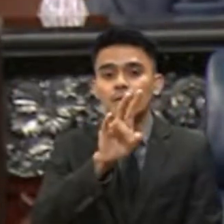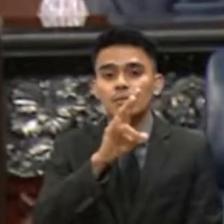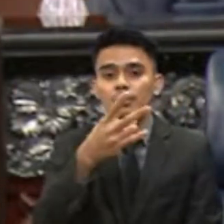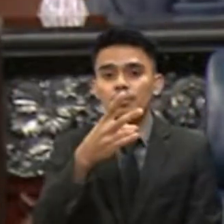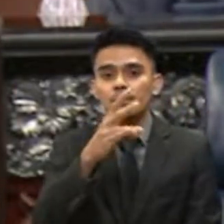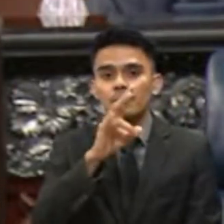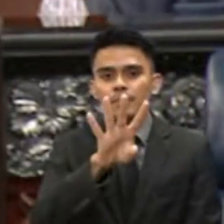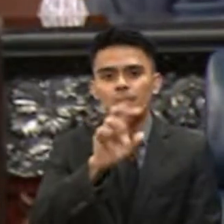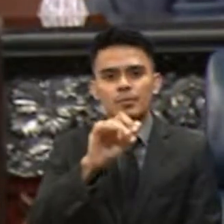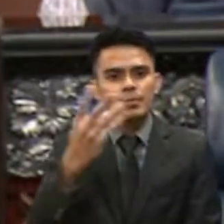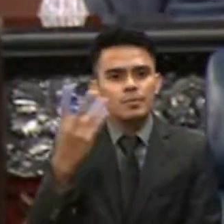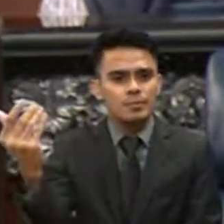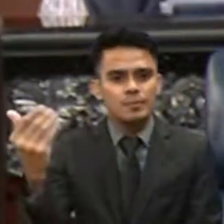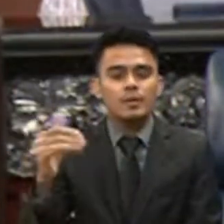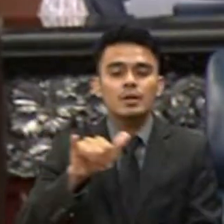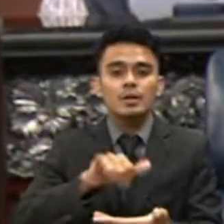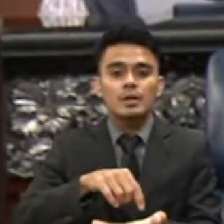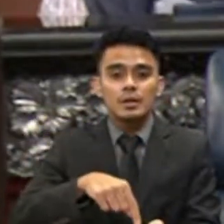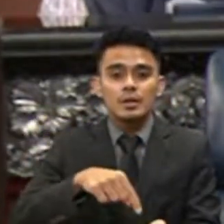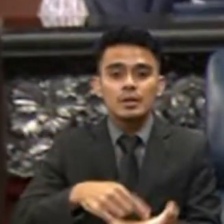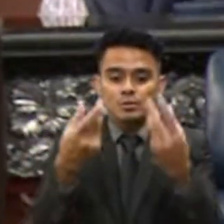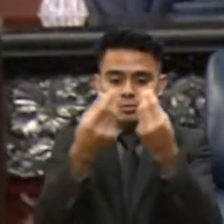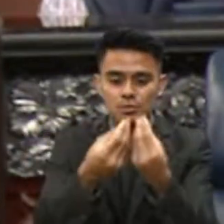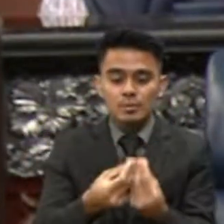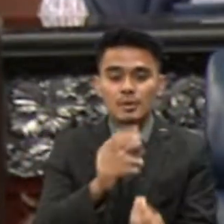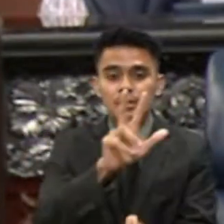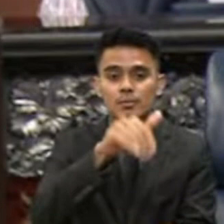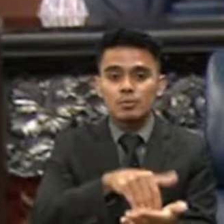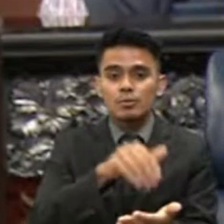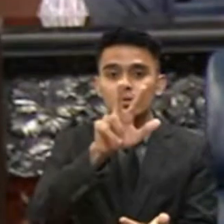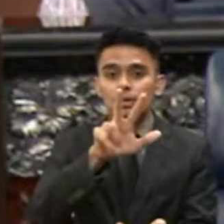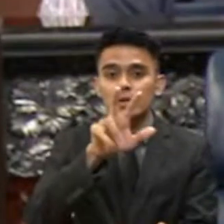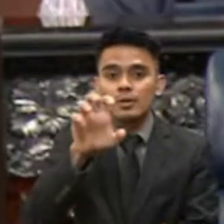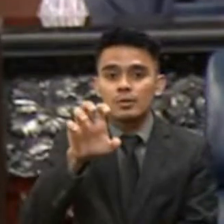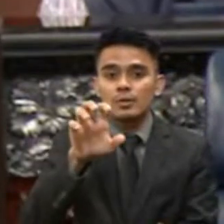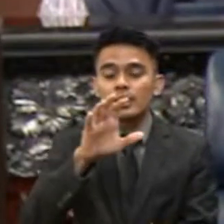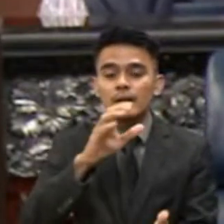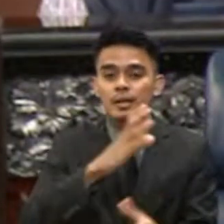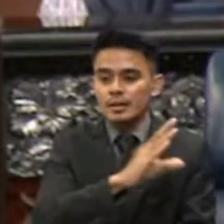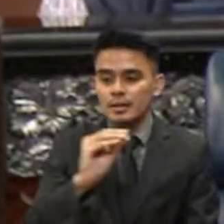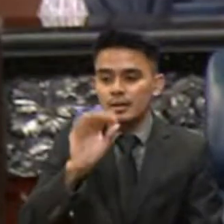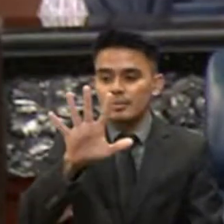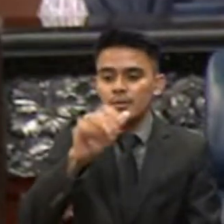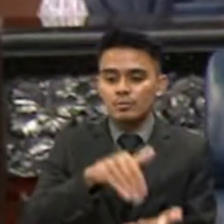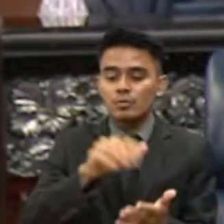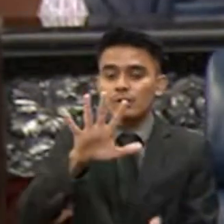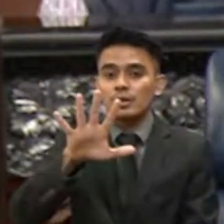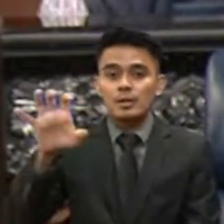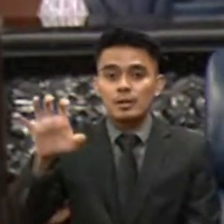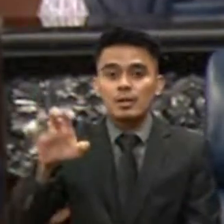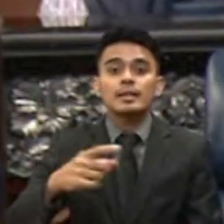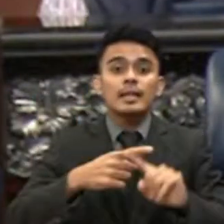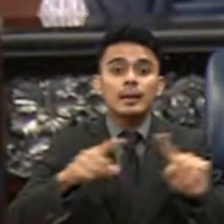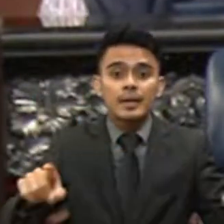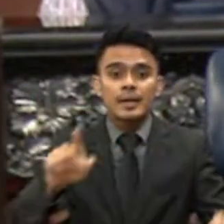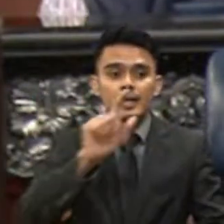angka yang menyebabkan 3300 dan 5.500 yang disebutkan tadi tapi